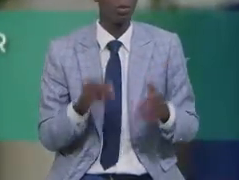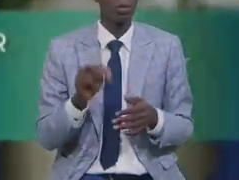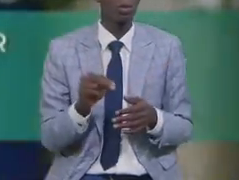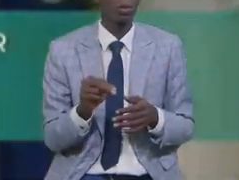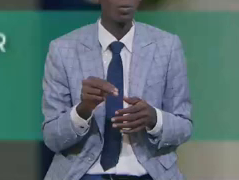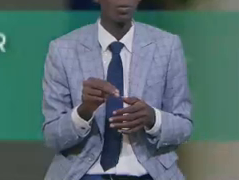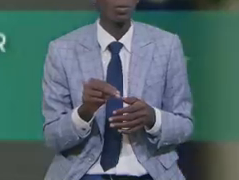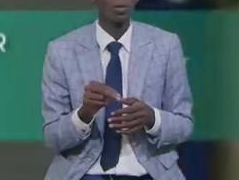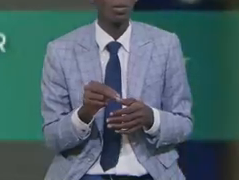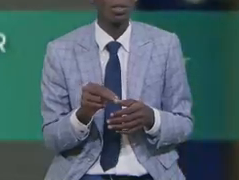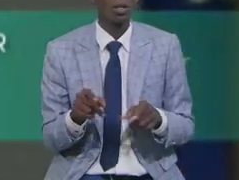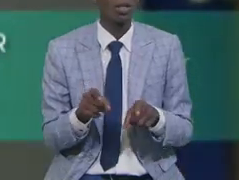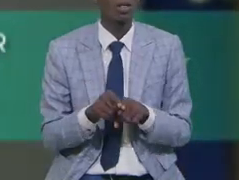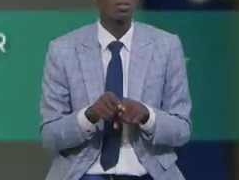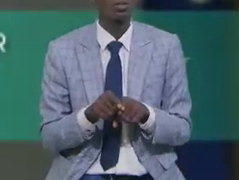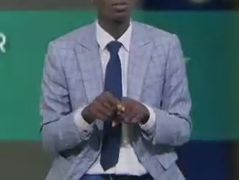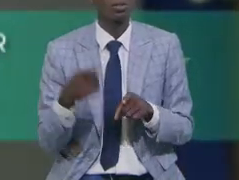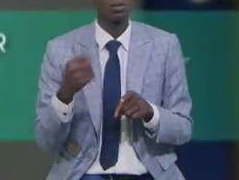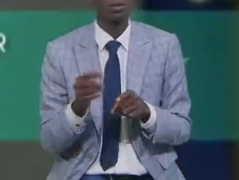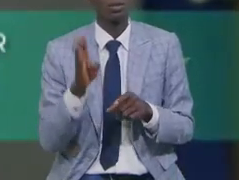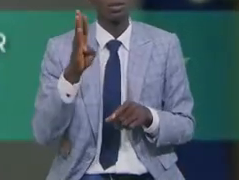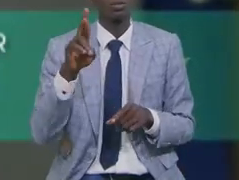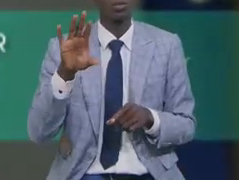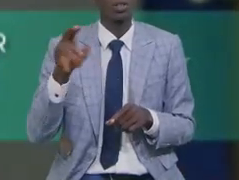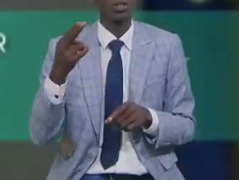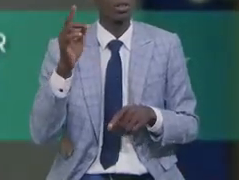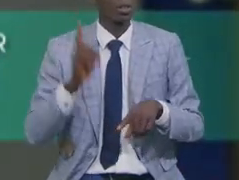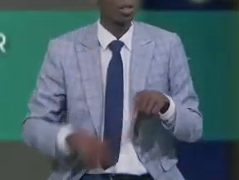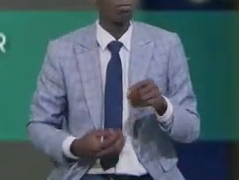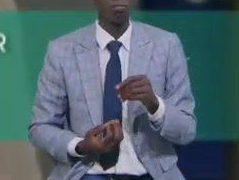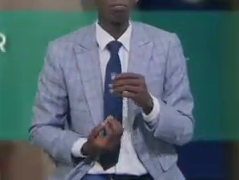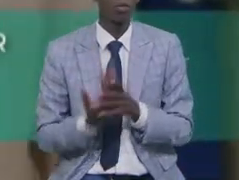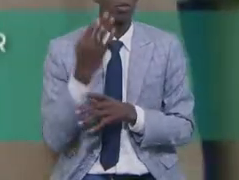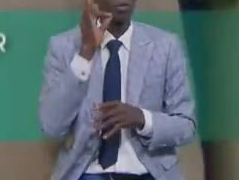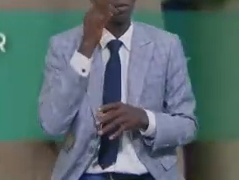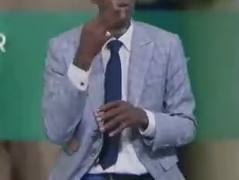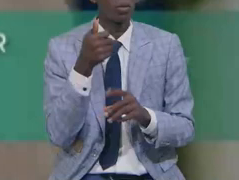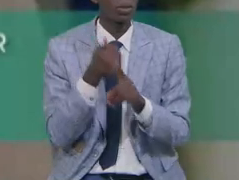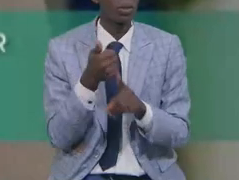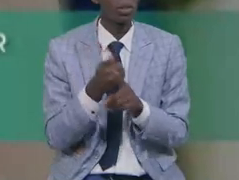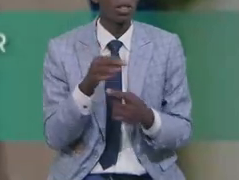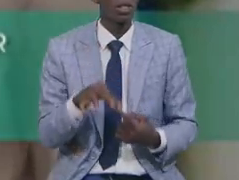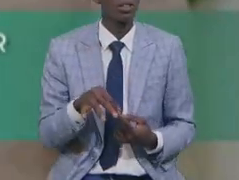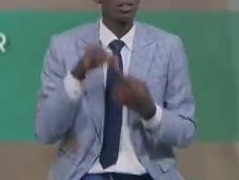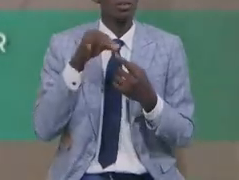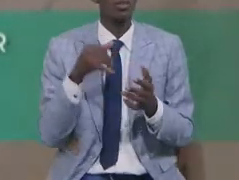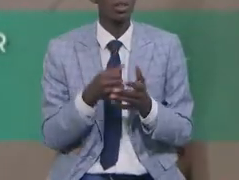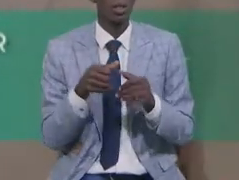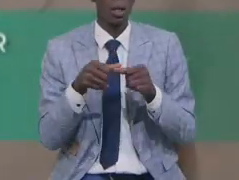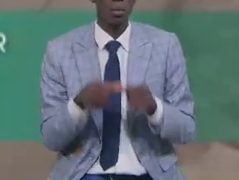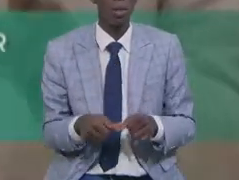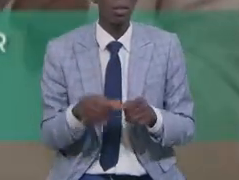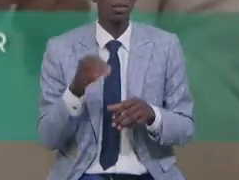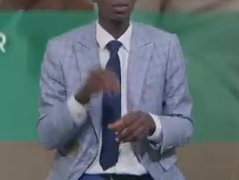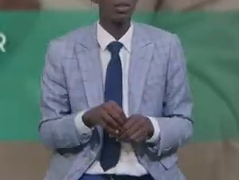lien doit être là. Comme le sarment ne peut de lui-même porter du fruit s'il ne demeure